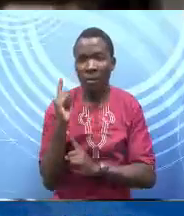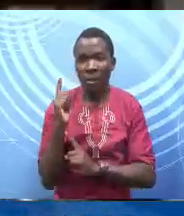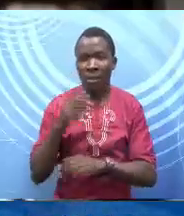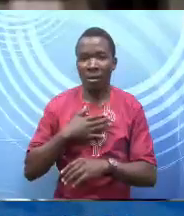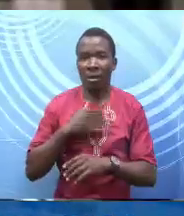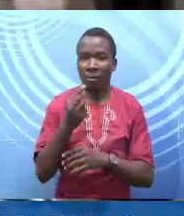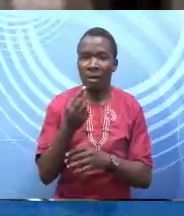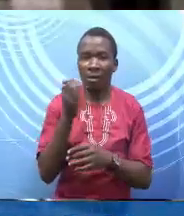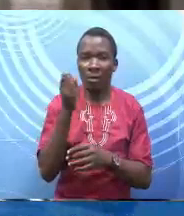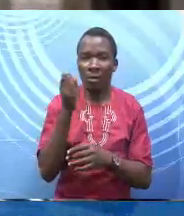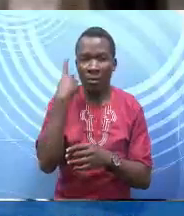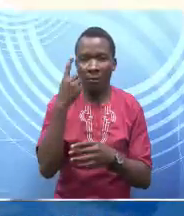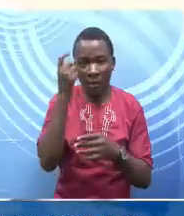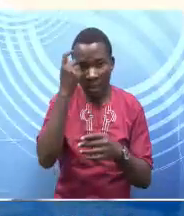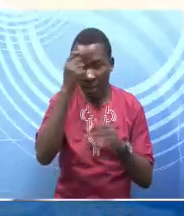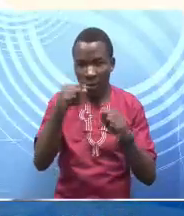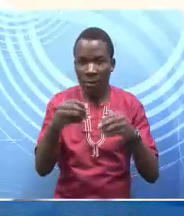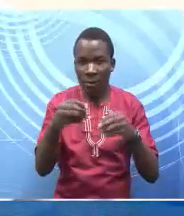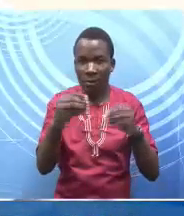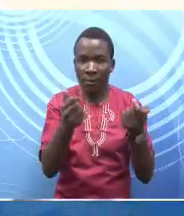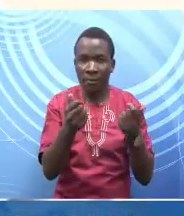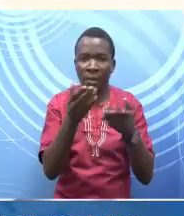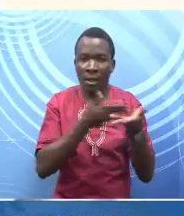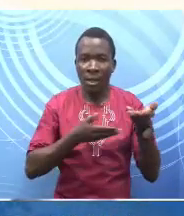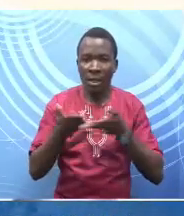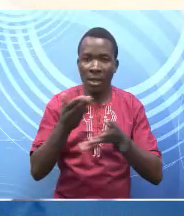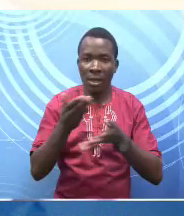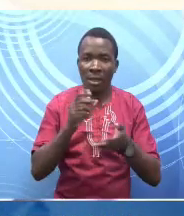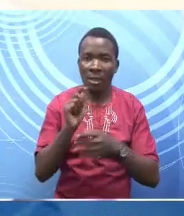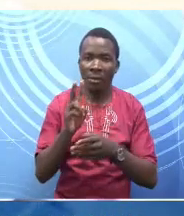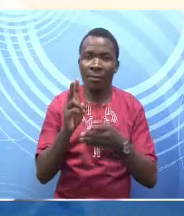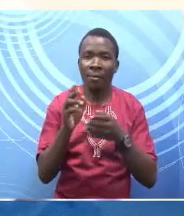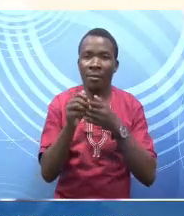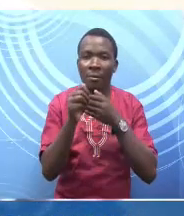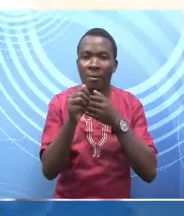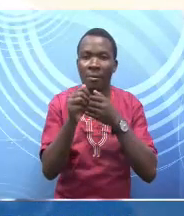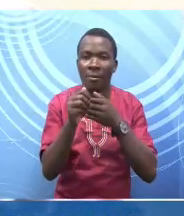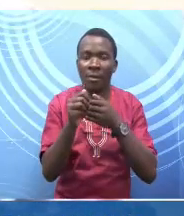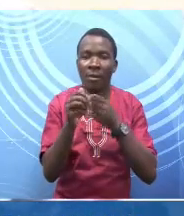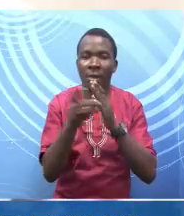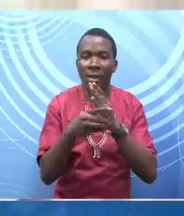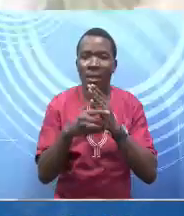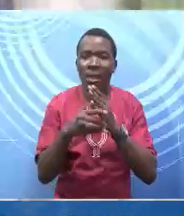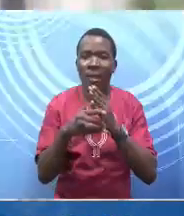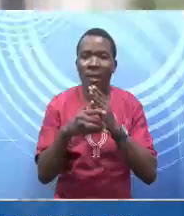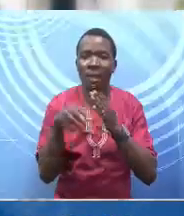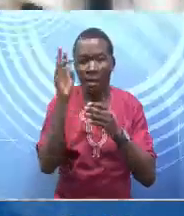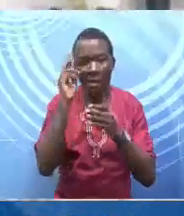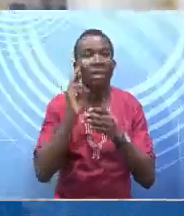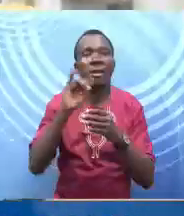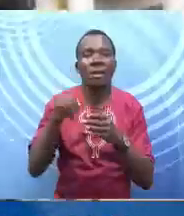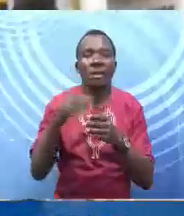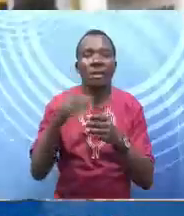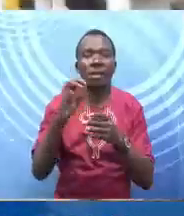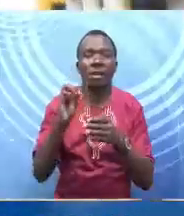leta yakagombye kugira ikikora ku agana na BTNTV umuyobozi w'akarere ka Ruhango wungirije ushinzwe ubukungu Rusibana Jean Marie